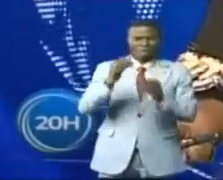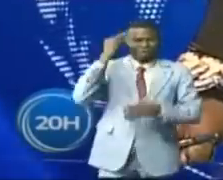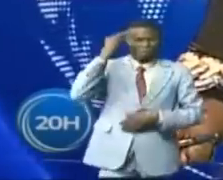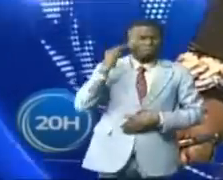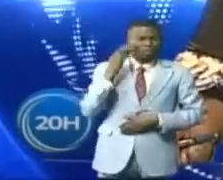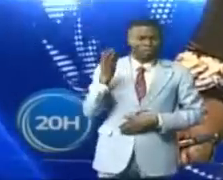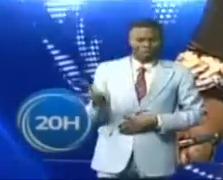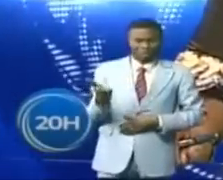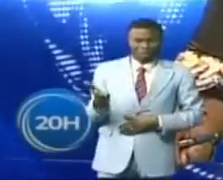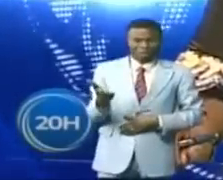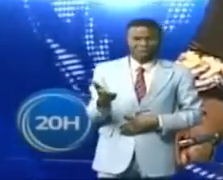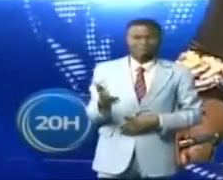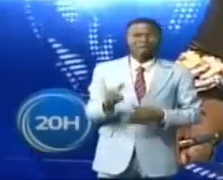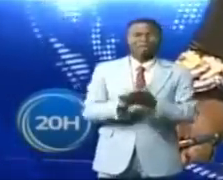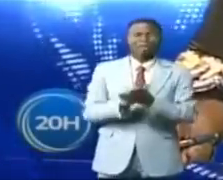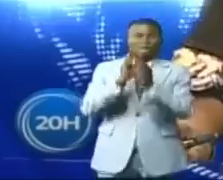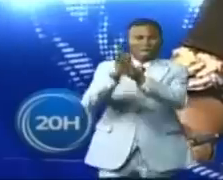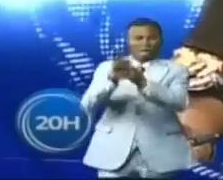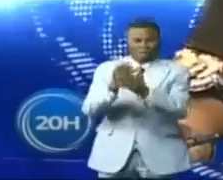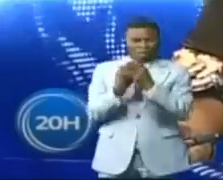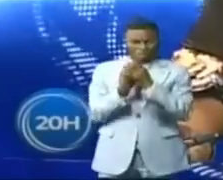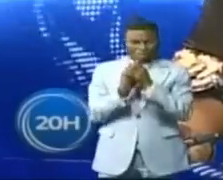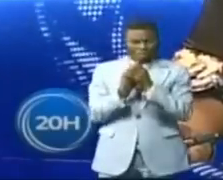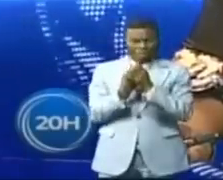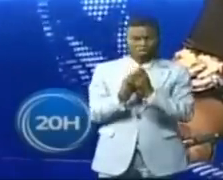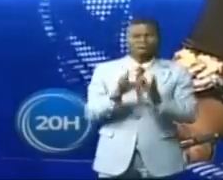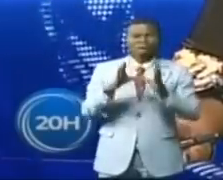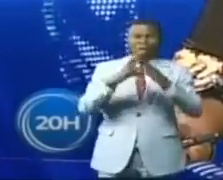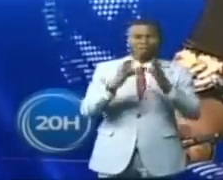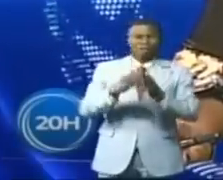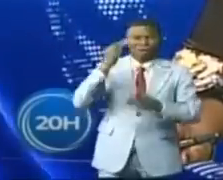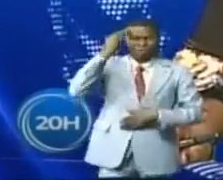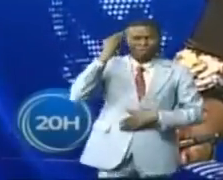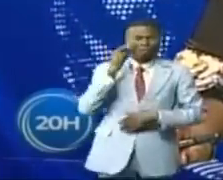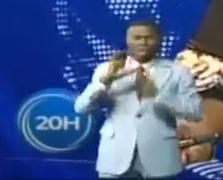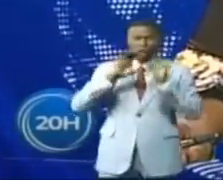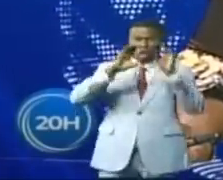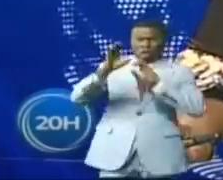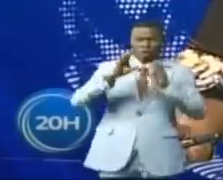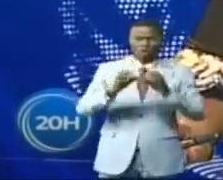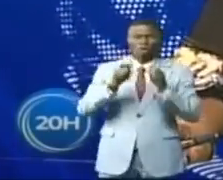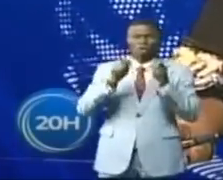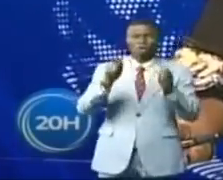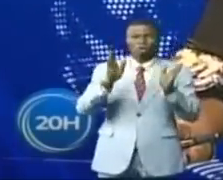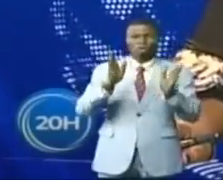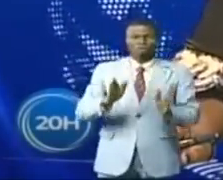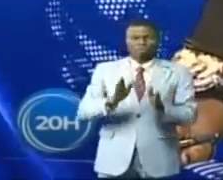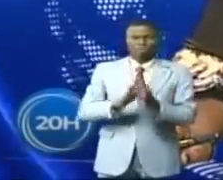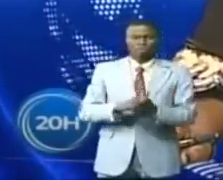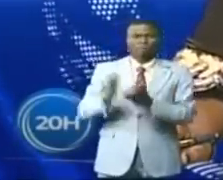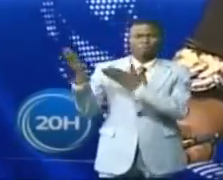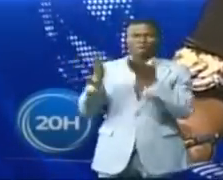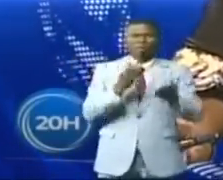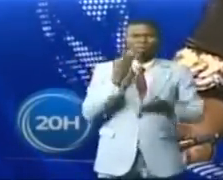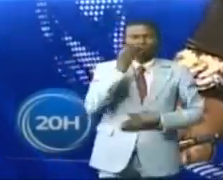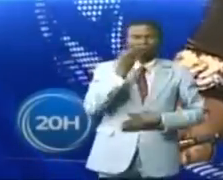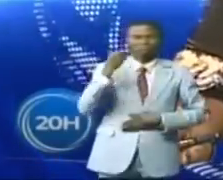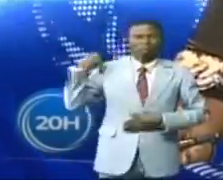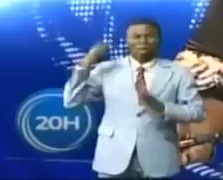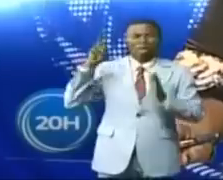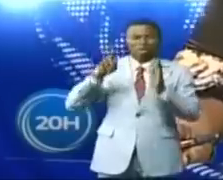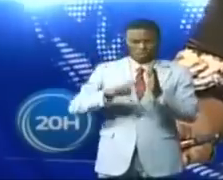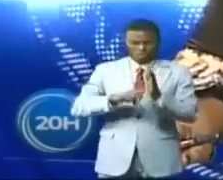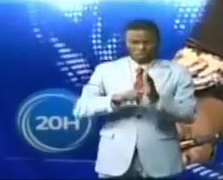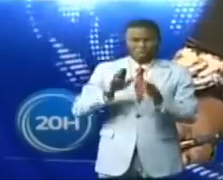des conseils de ministres. Les comptes rendus sera fait par le ministre de la Communication et des Médias, porte-parole du gouvernement, Patrick